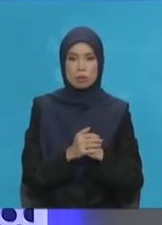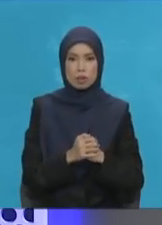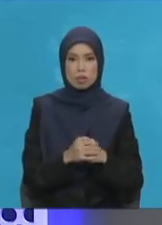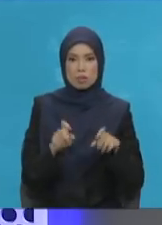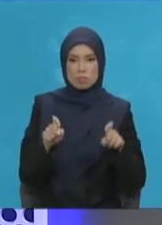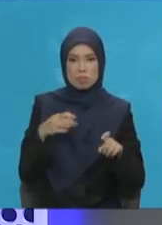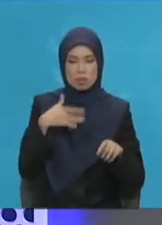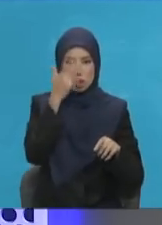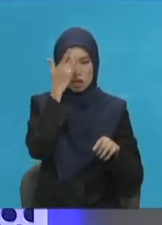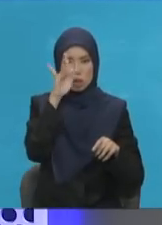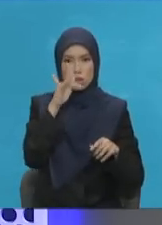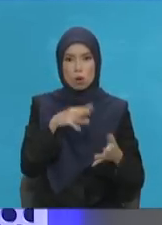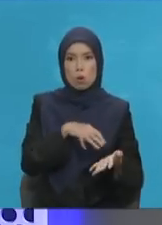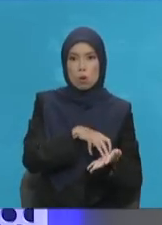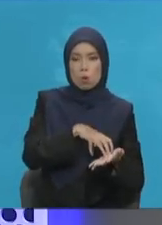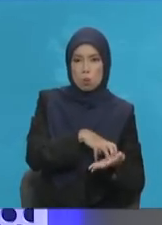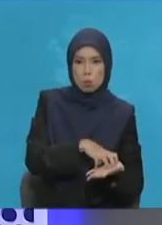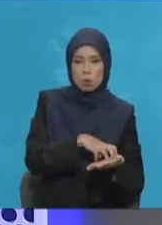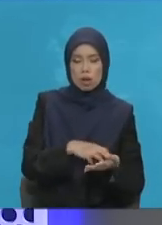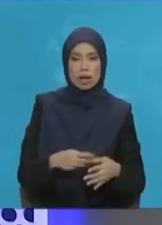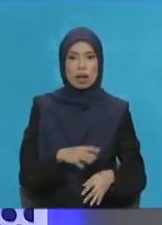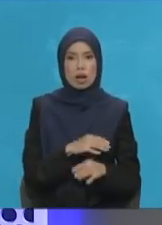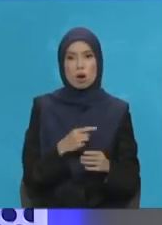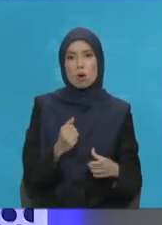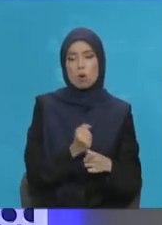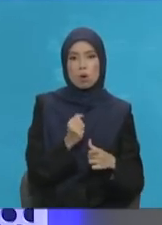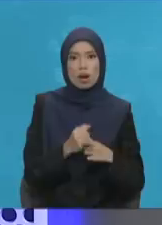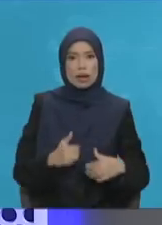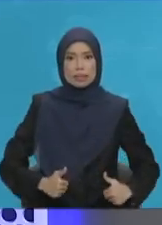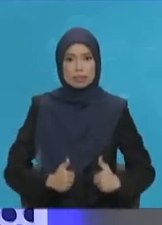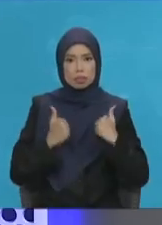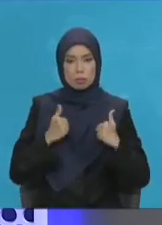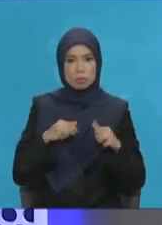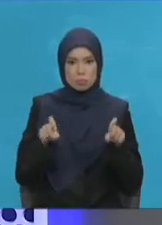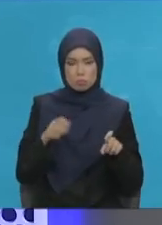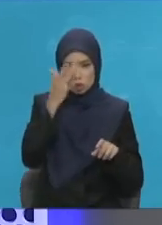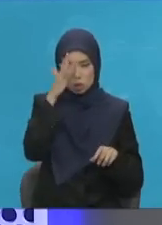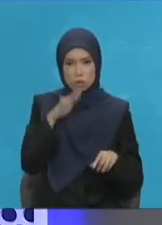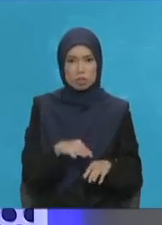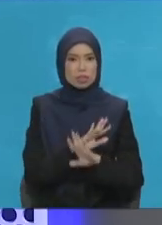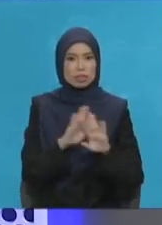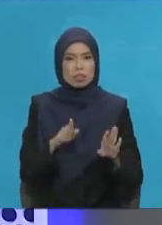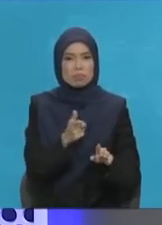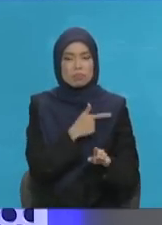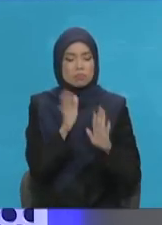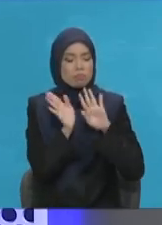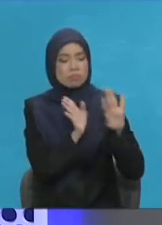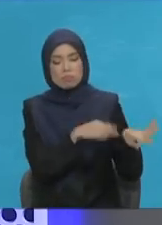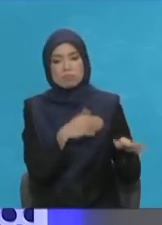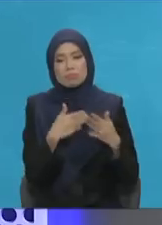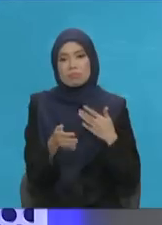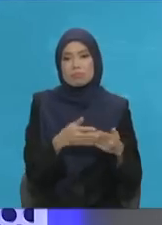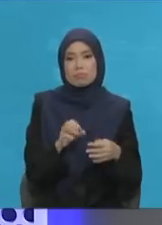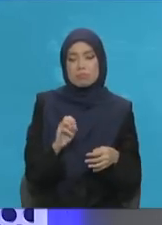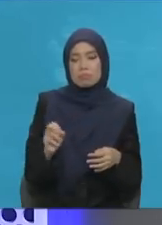kekurangan-kekurangan atau kelemahan-kelemahannya antaranya jangan mengambil remeh berkarya yang tidak patut